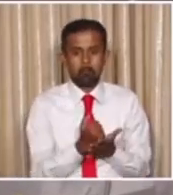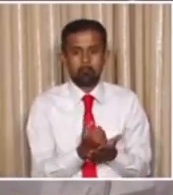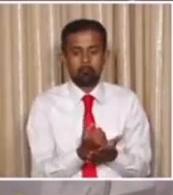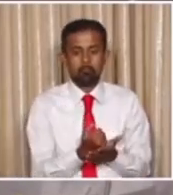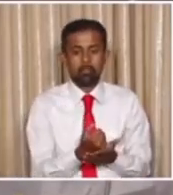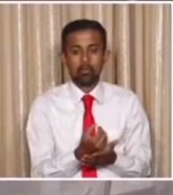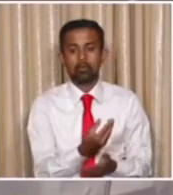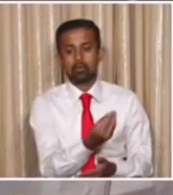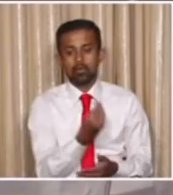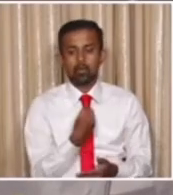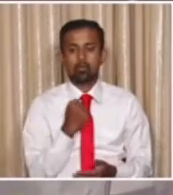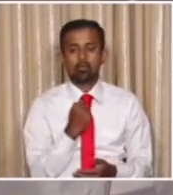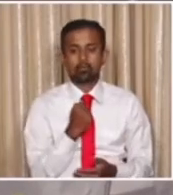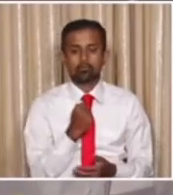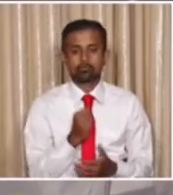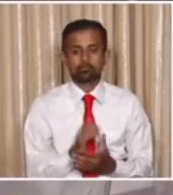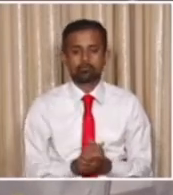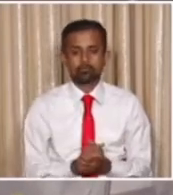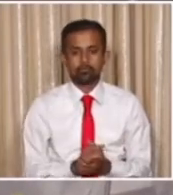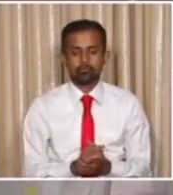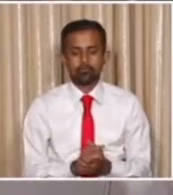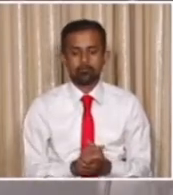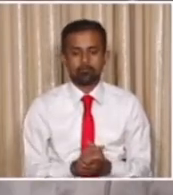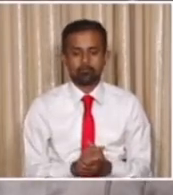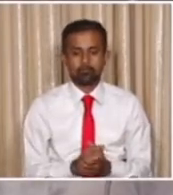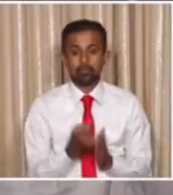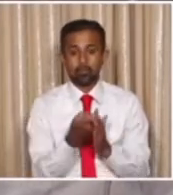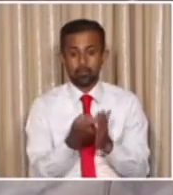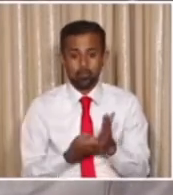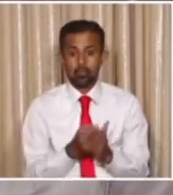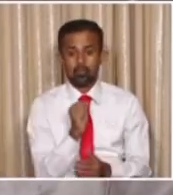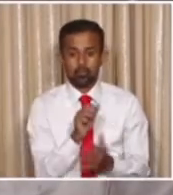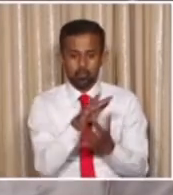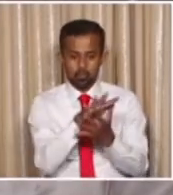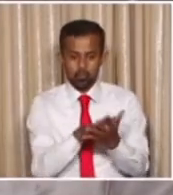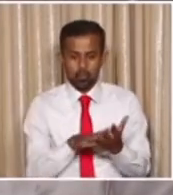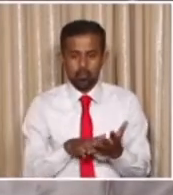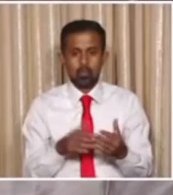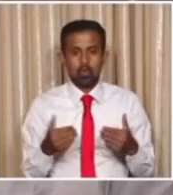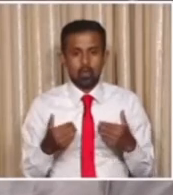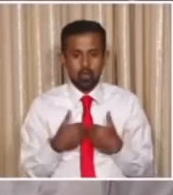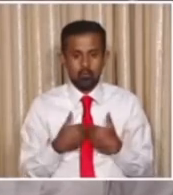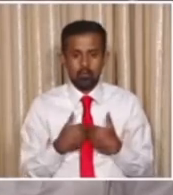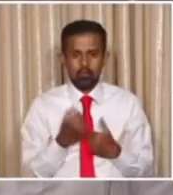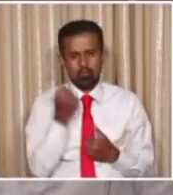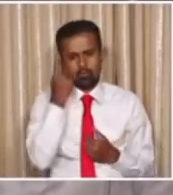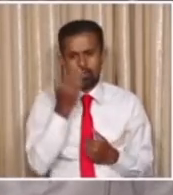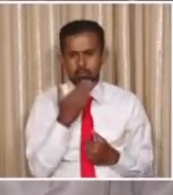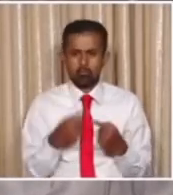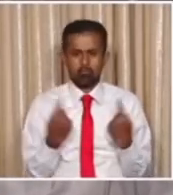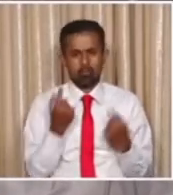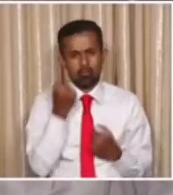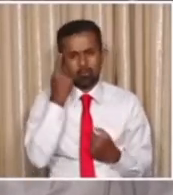කියවන්නේ ණය දීලා. ඒක නිසා ඒ කොන්දේසි මොනවද කියන එක පිළිබඳව අපිට මතයන් තියෙන්න පුළුවන්, වෙනස්